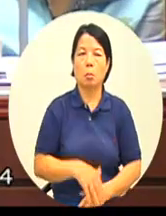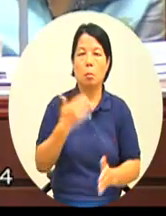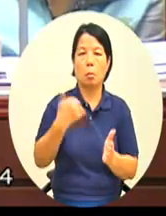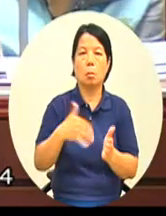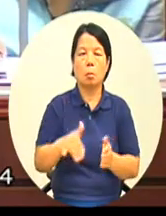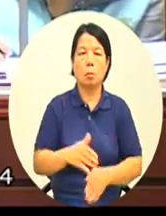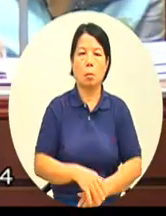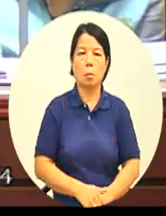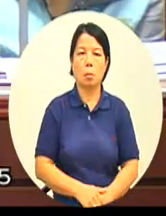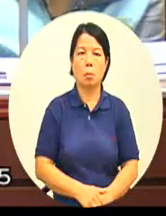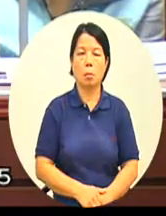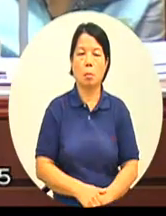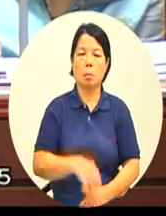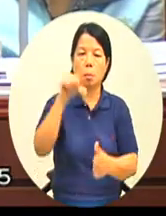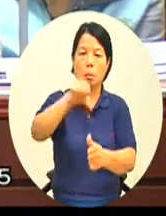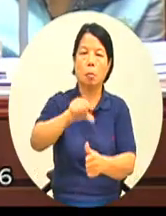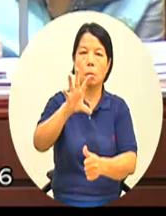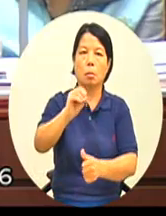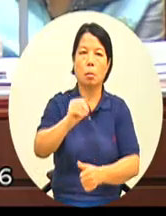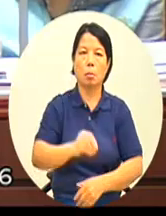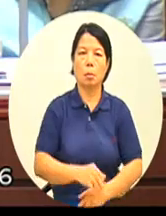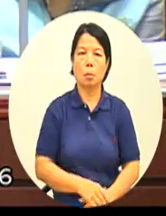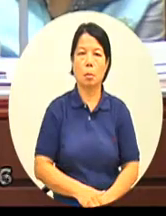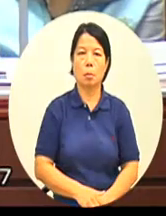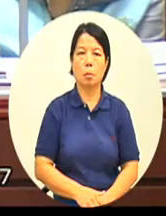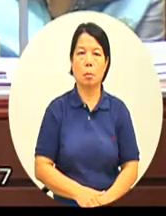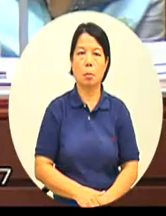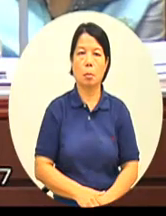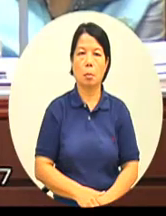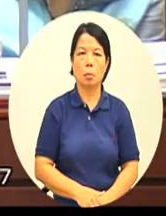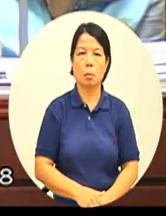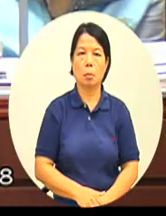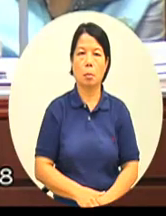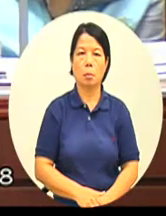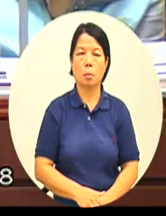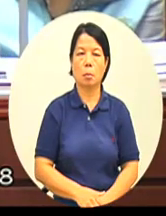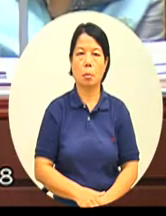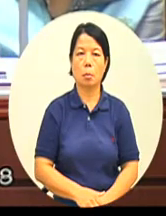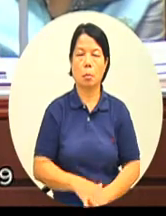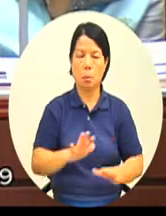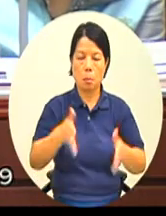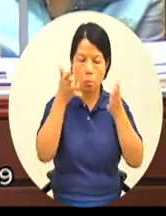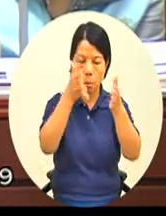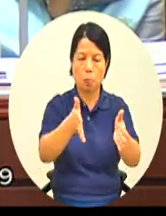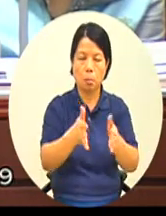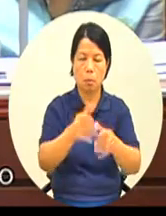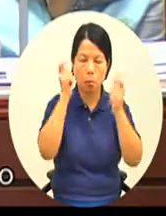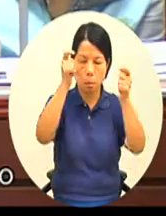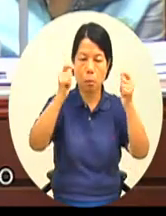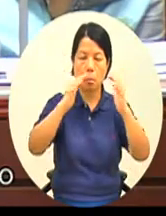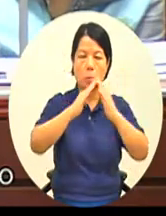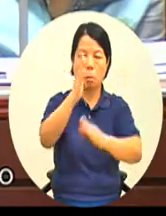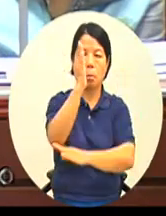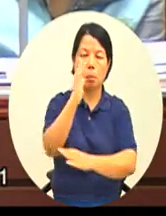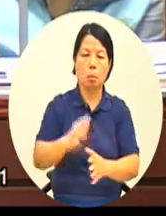有。 那开罚了没有？ 因为我们现在针对整个高雄市的事业单位，我们都是采渐